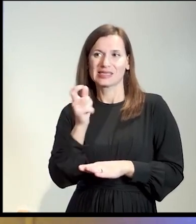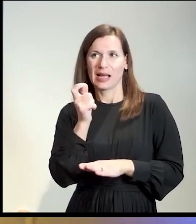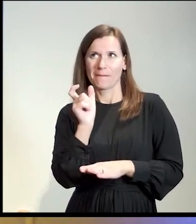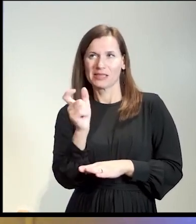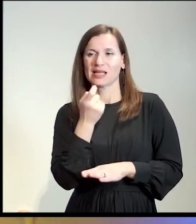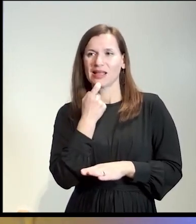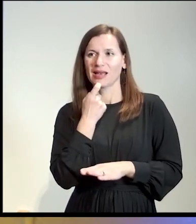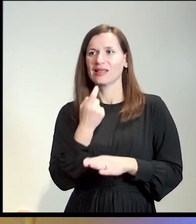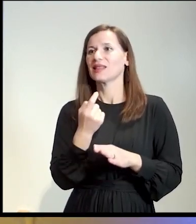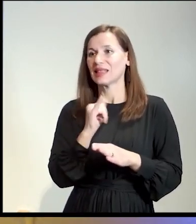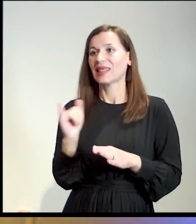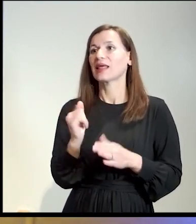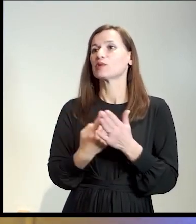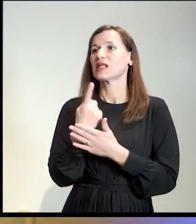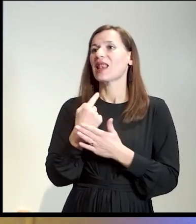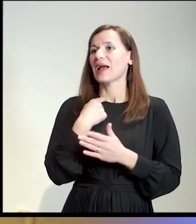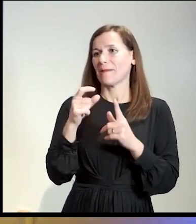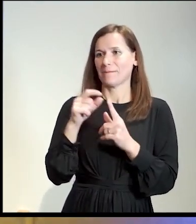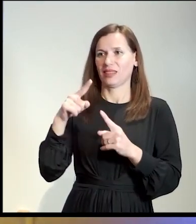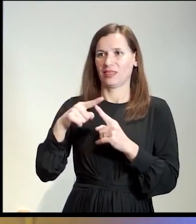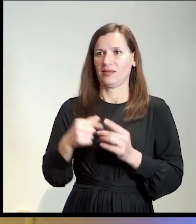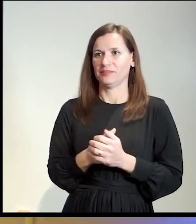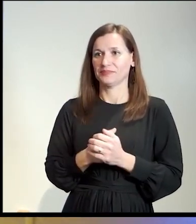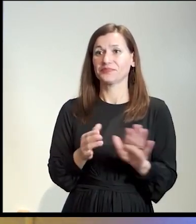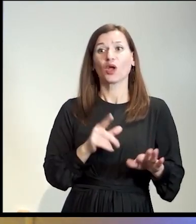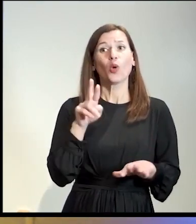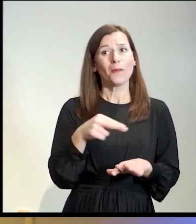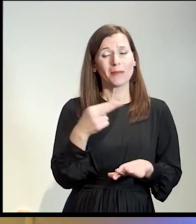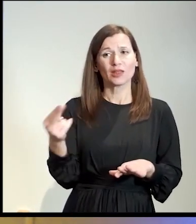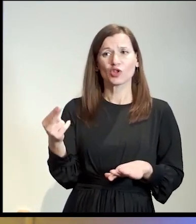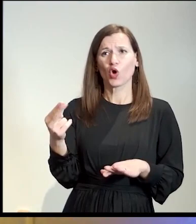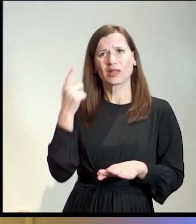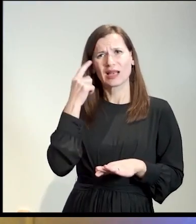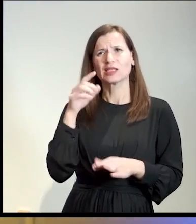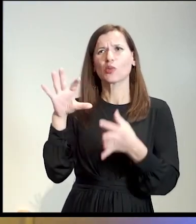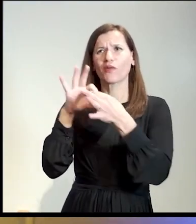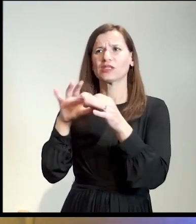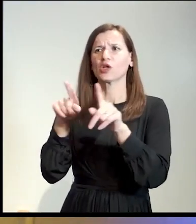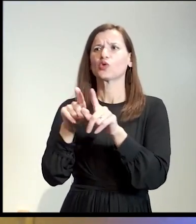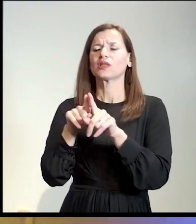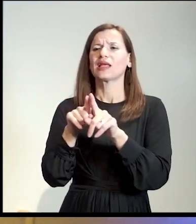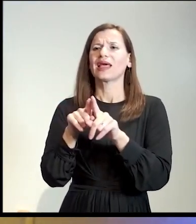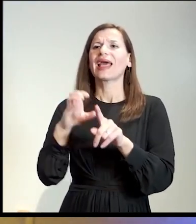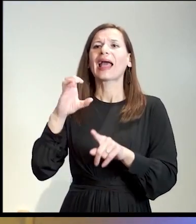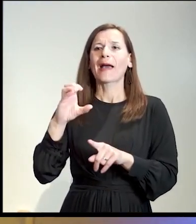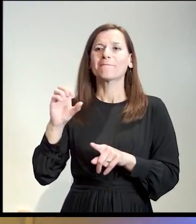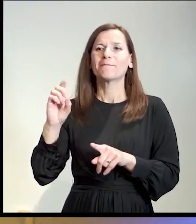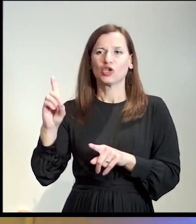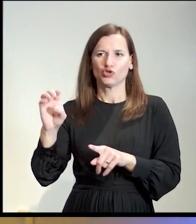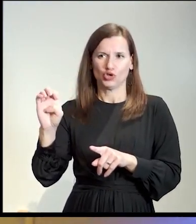GPT. Z umetno inteligenco je povezan tudi Cambridgeov izbor glagola hallucinate,